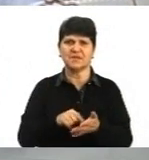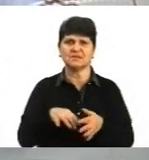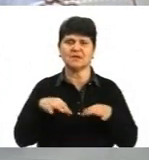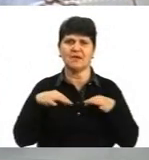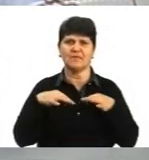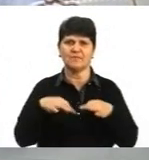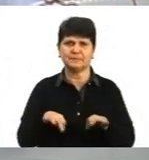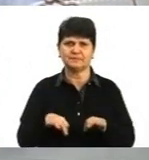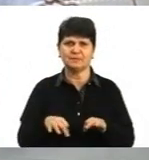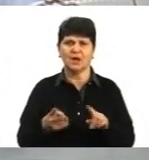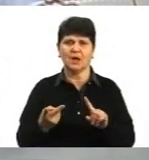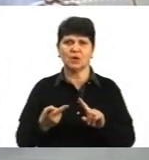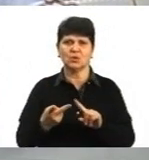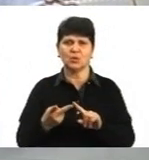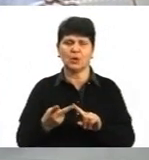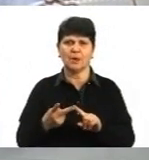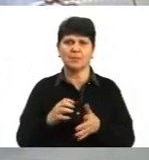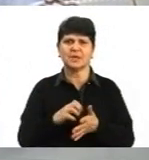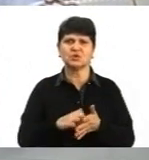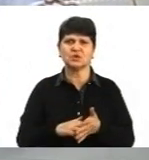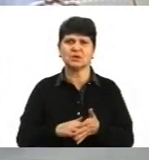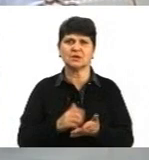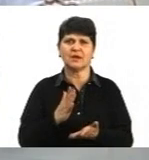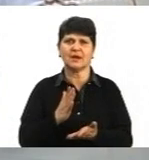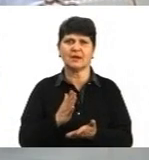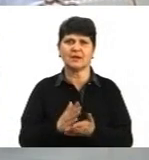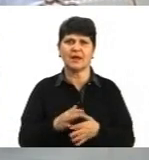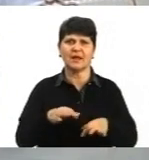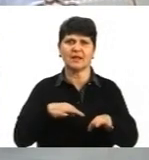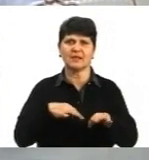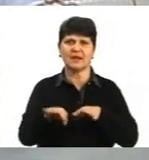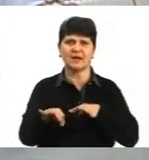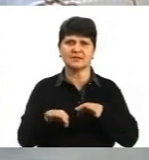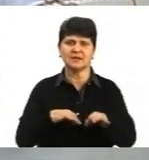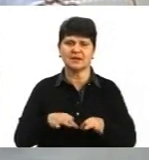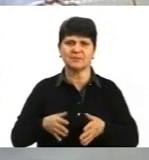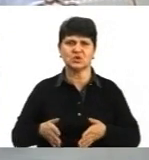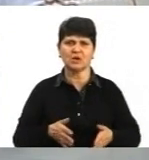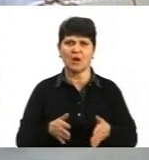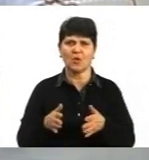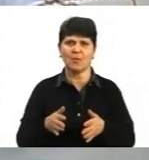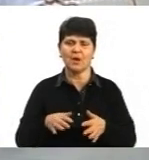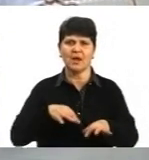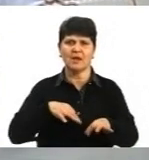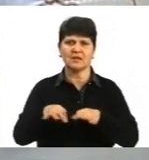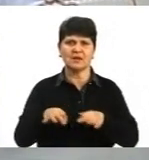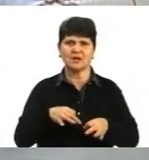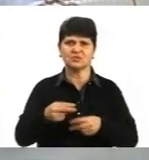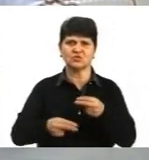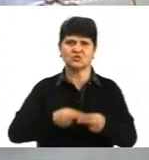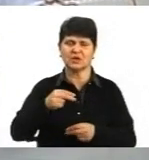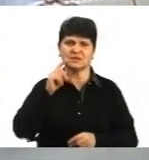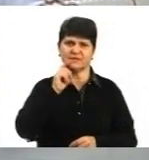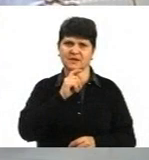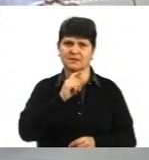Друга причина, чому вони є транзитним шляхом руху транспортних засобів через Вінницю. Це в